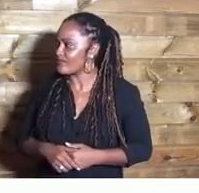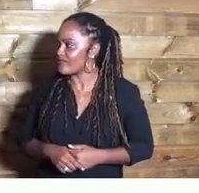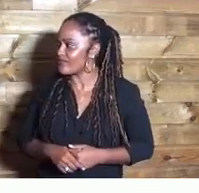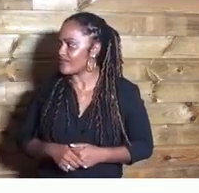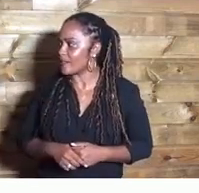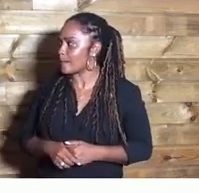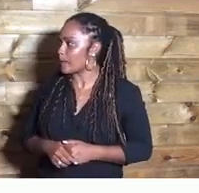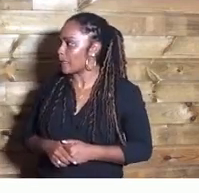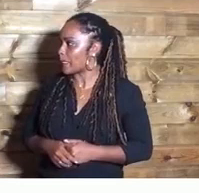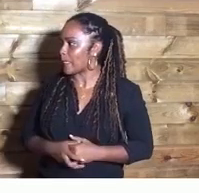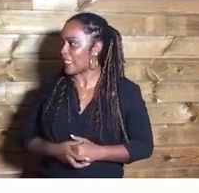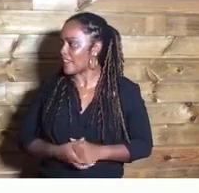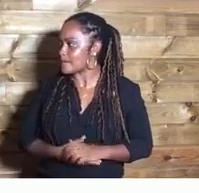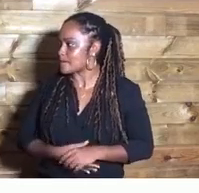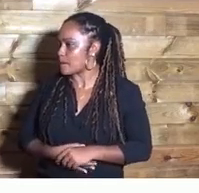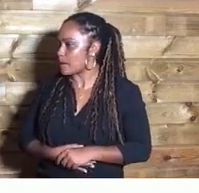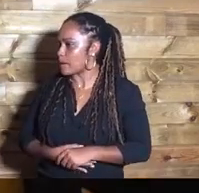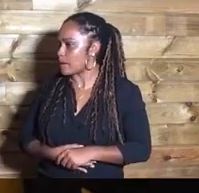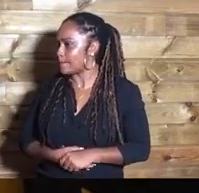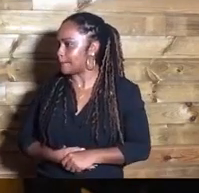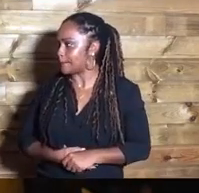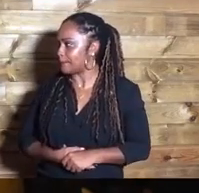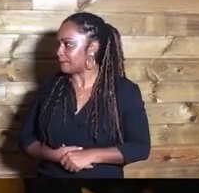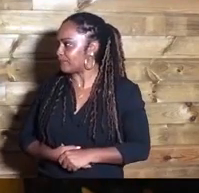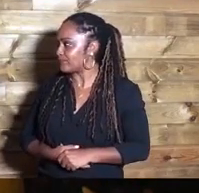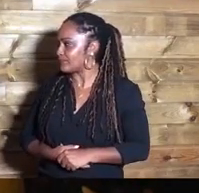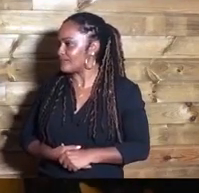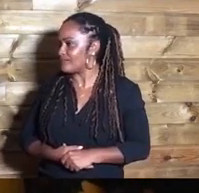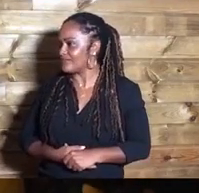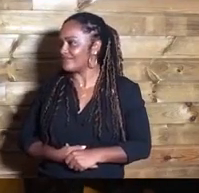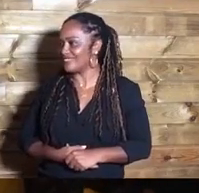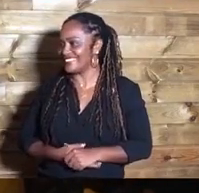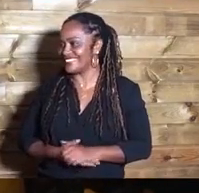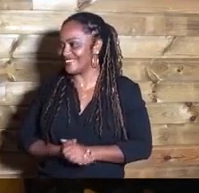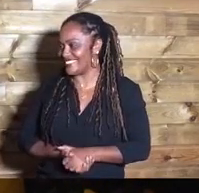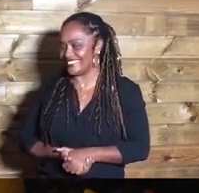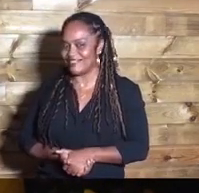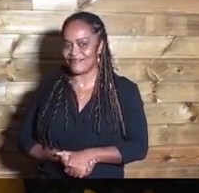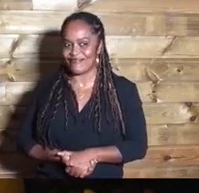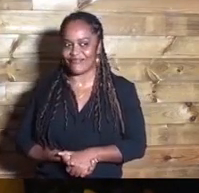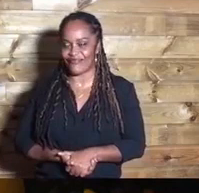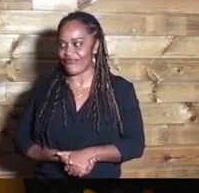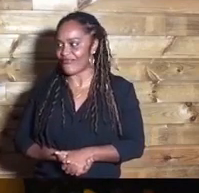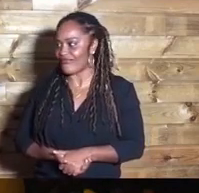Nous allons lever pour nous, là qu'il faut. Nous allons lever d'ailleurs. Ah ben, d'accord. Donc, fais le point et fais la chanson. Je fais le